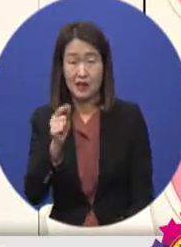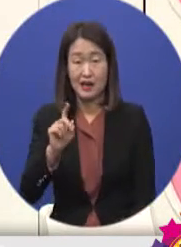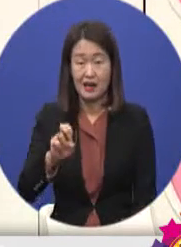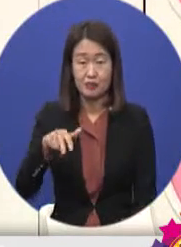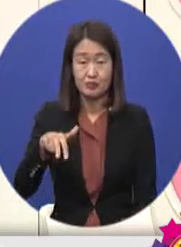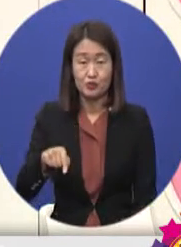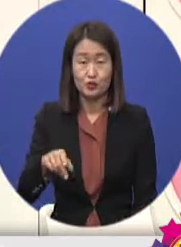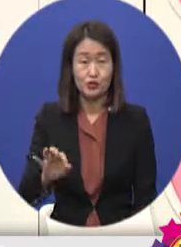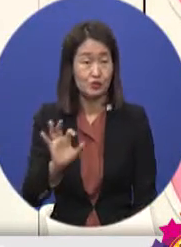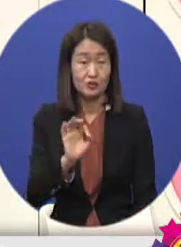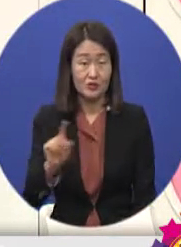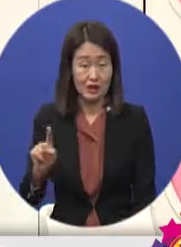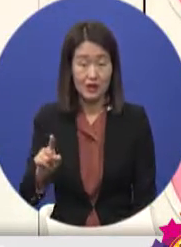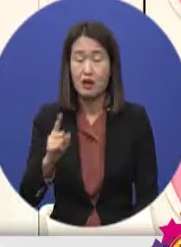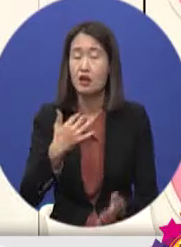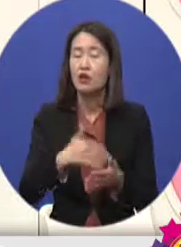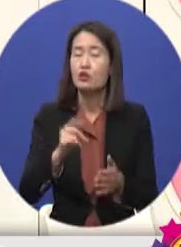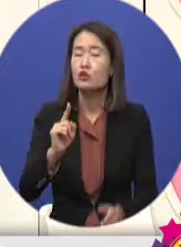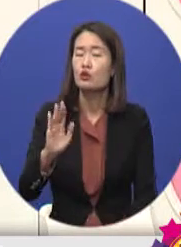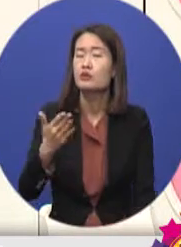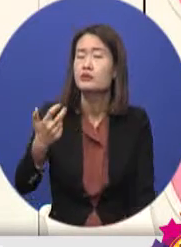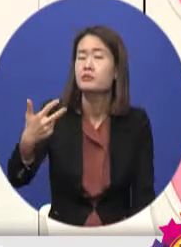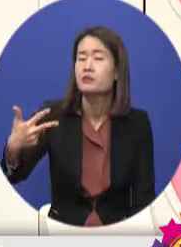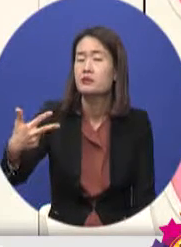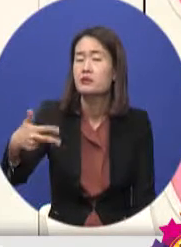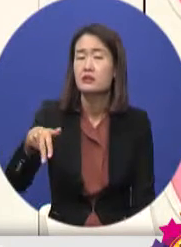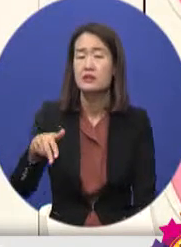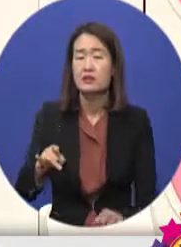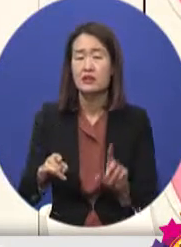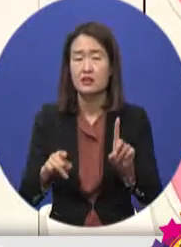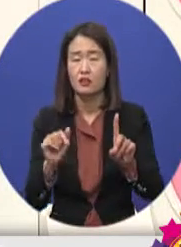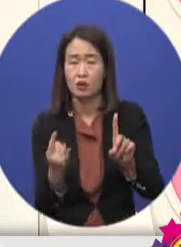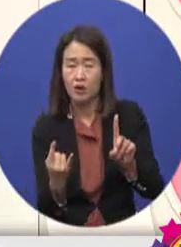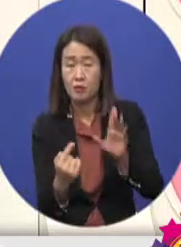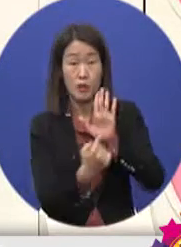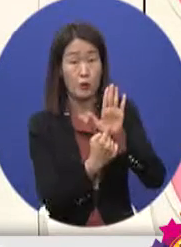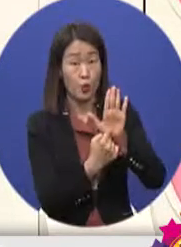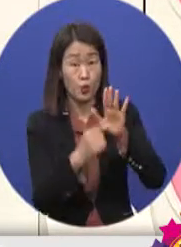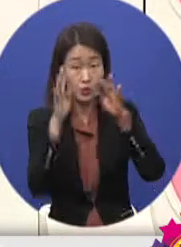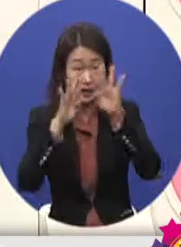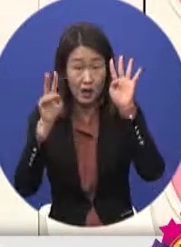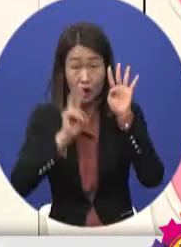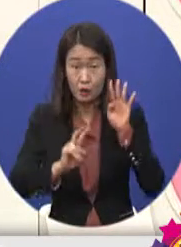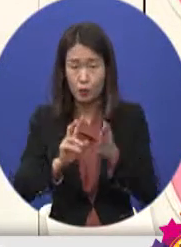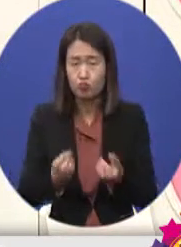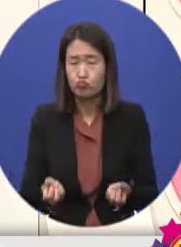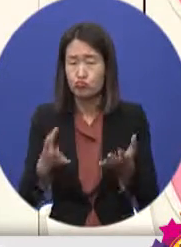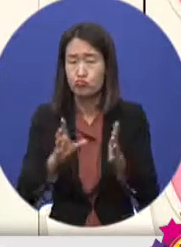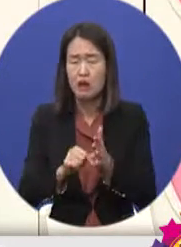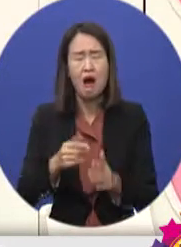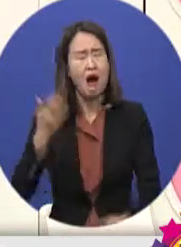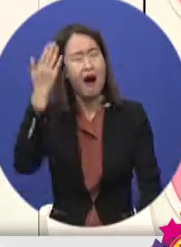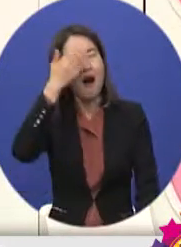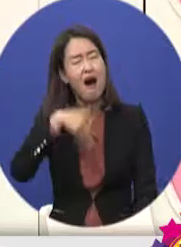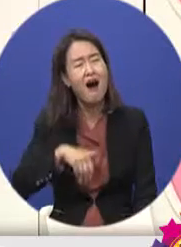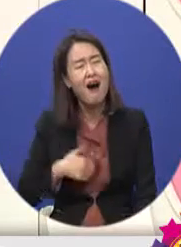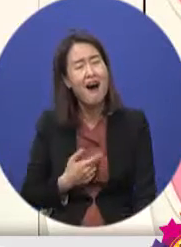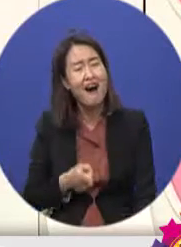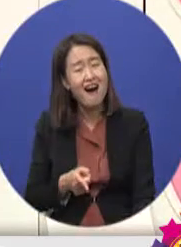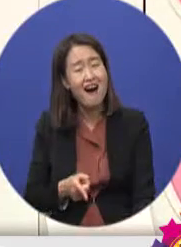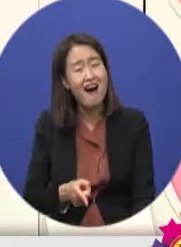노래로 1977년 제1회 대학가요제를 통해 발표된 곡입니다. 몰랐어요. 대학가요제.